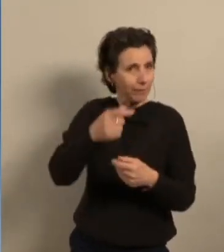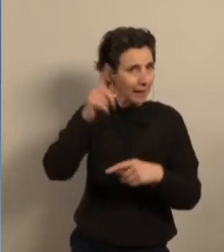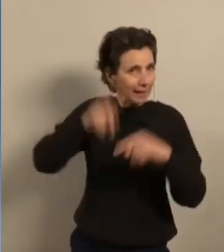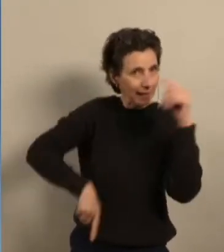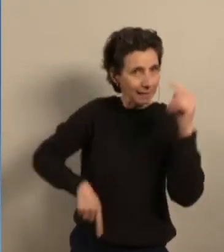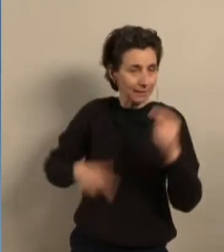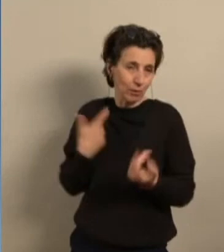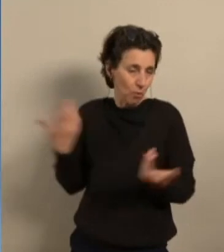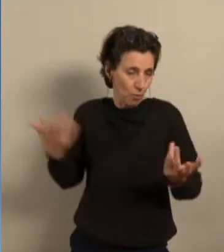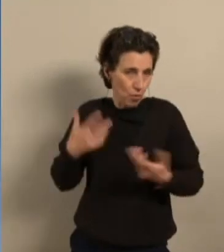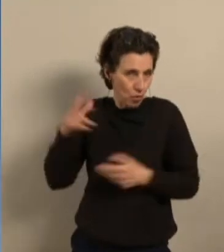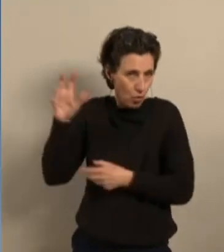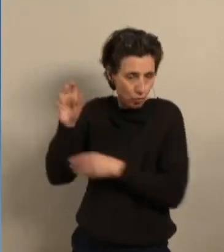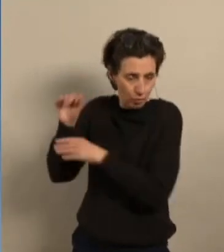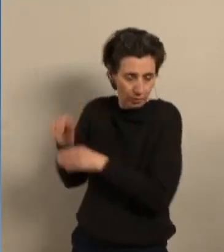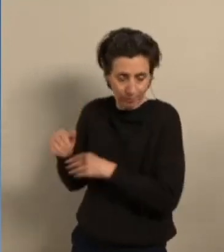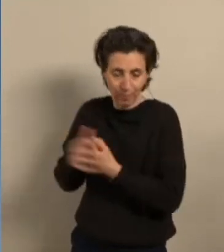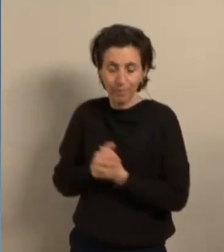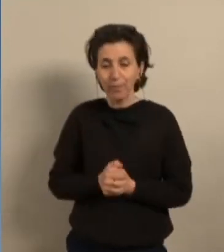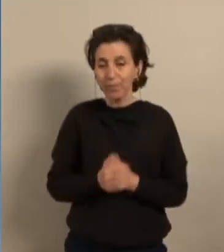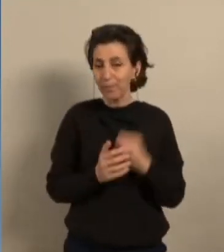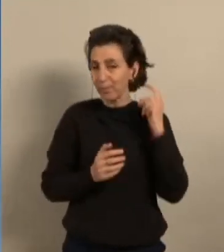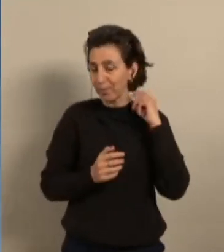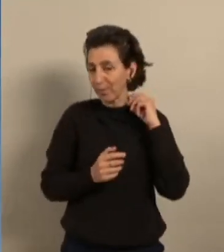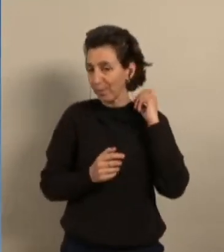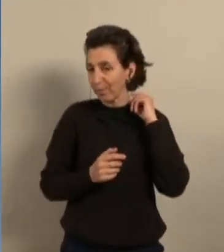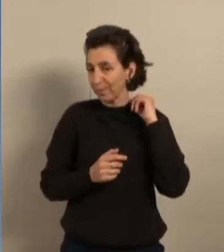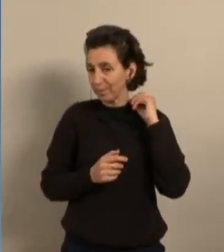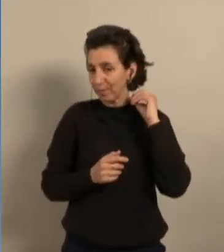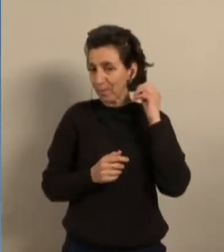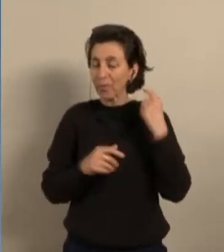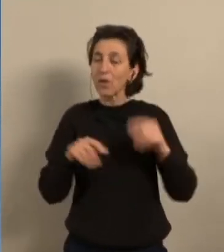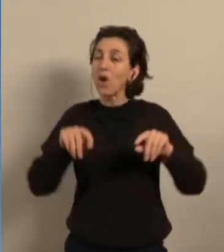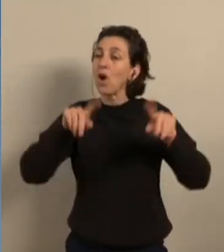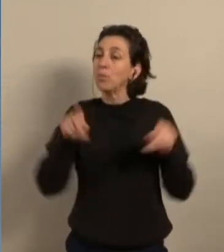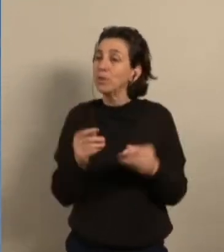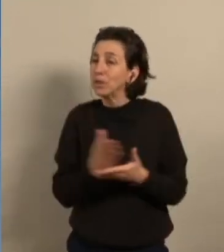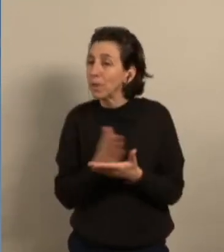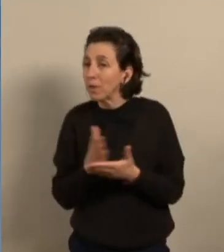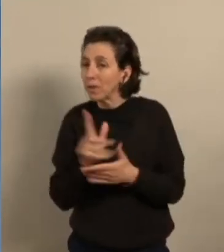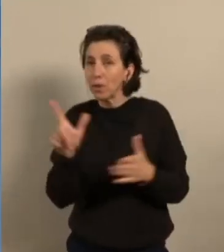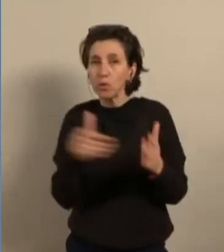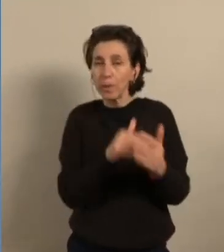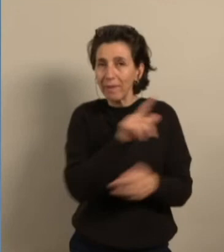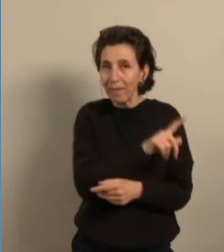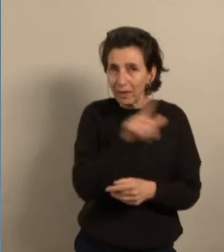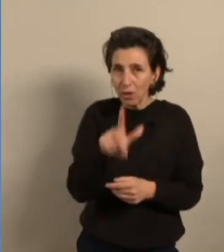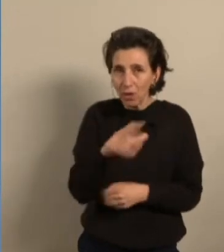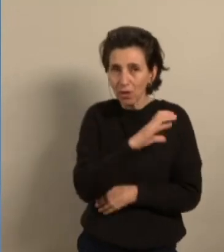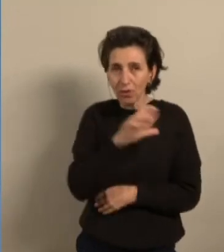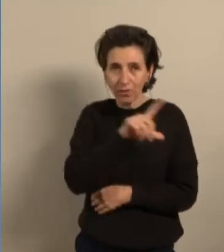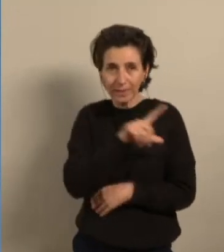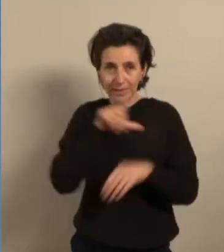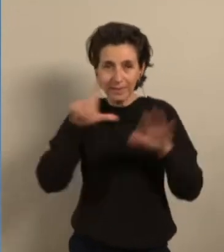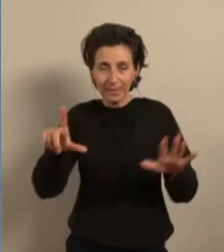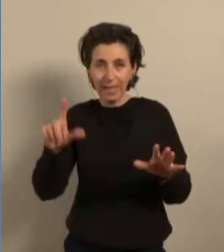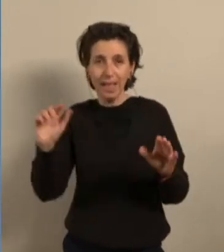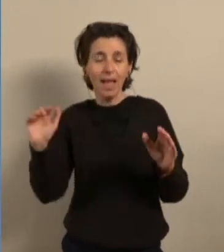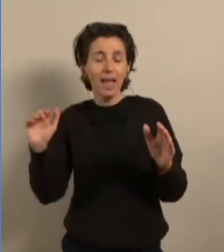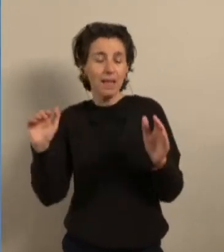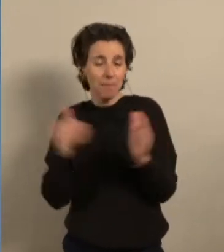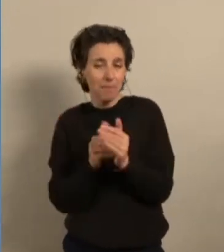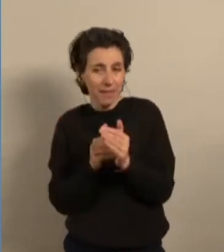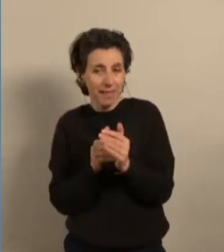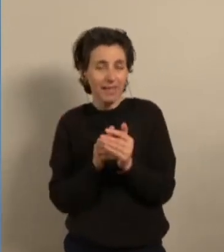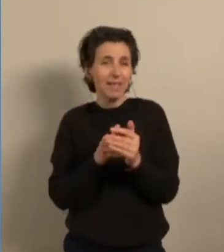d'empreinte écologique. Vous aviez au budget prévisionnel de 2022 127 780 euros. Vous proposez